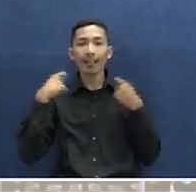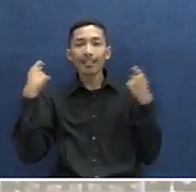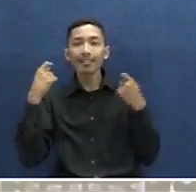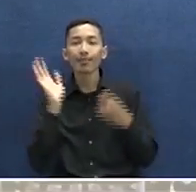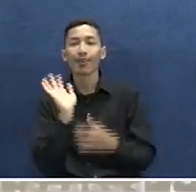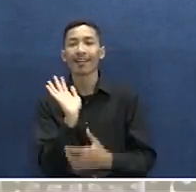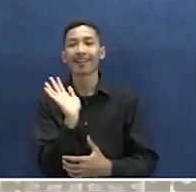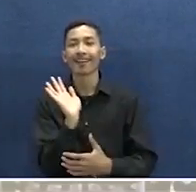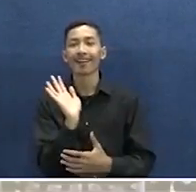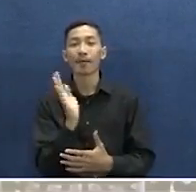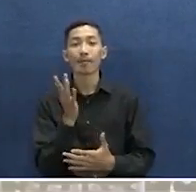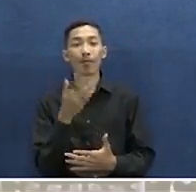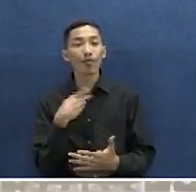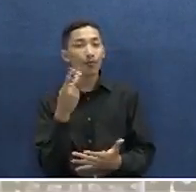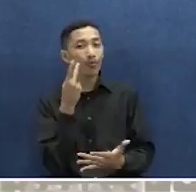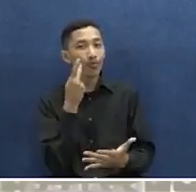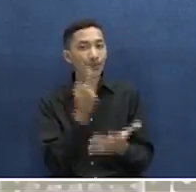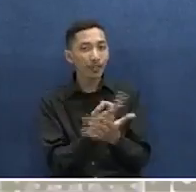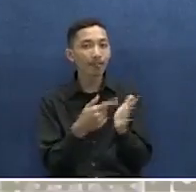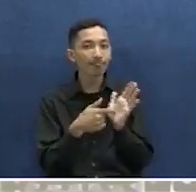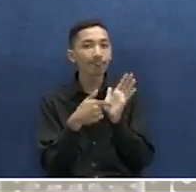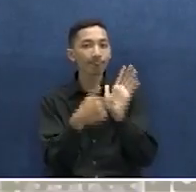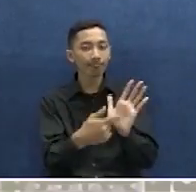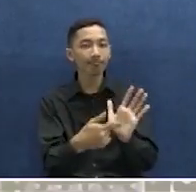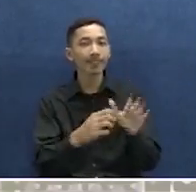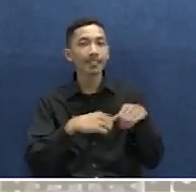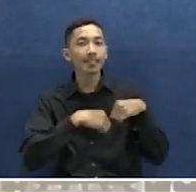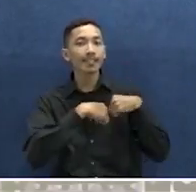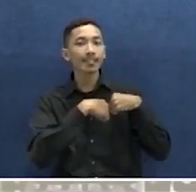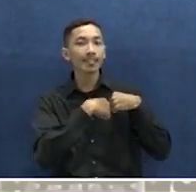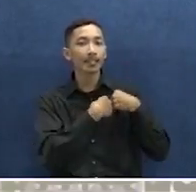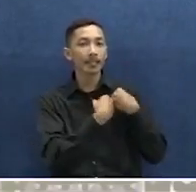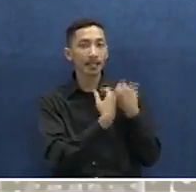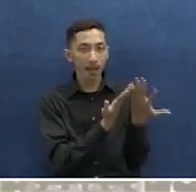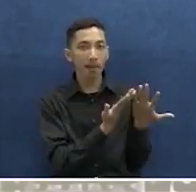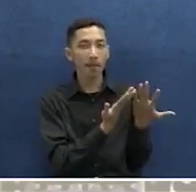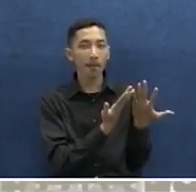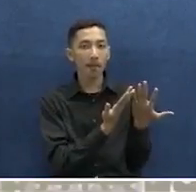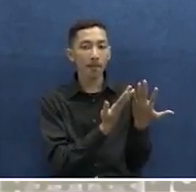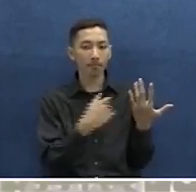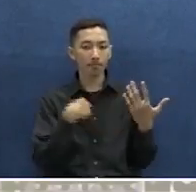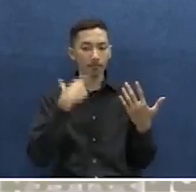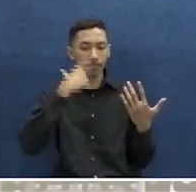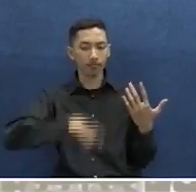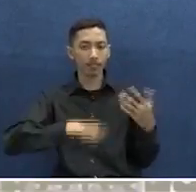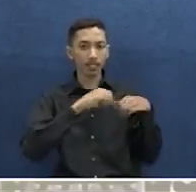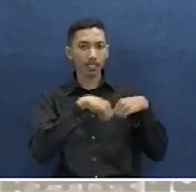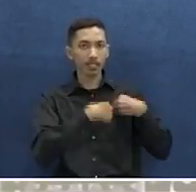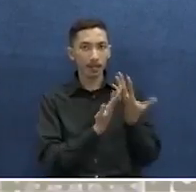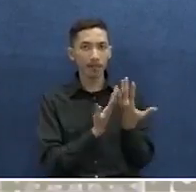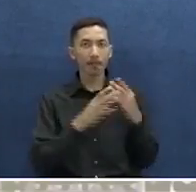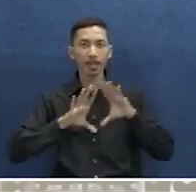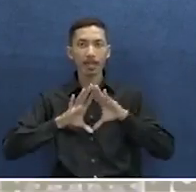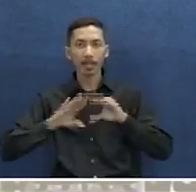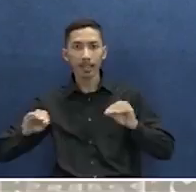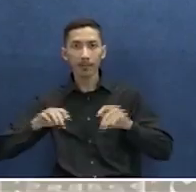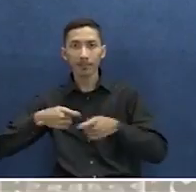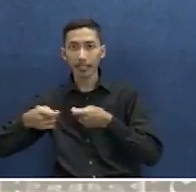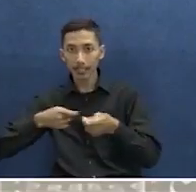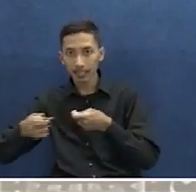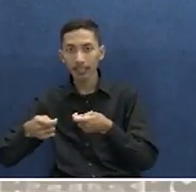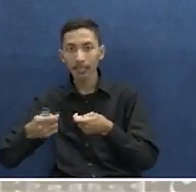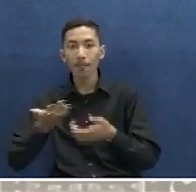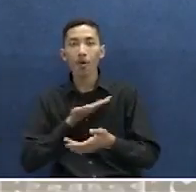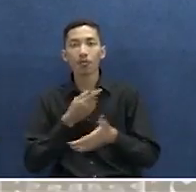justru saya mau buktikan bahwa kalau Islam sampai terjun ke dalam dunia bisnis Ya kita harus menunjukkan segala